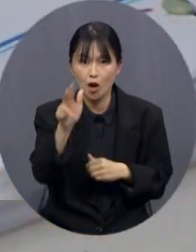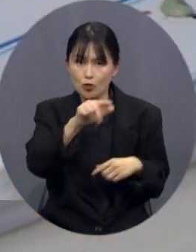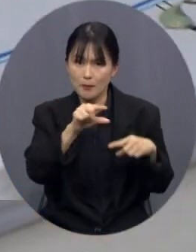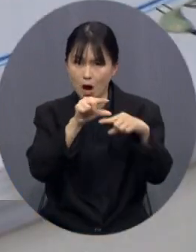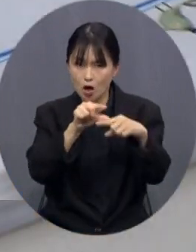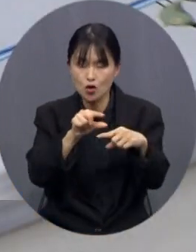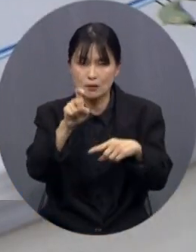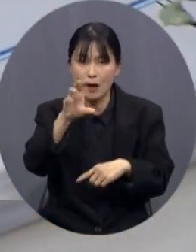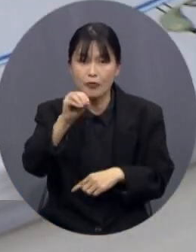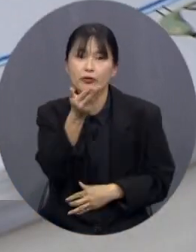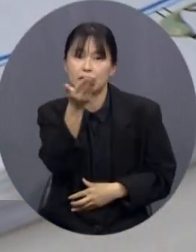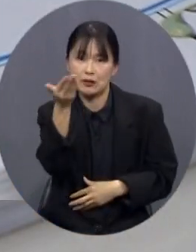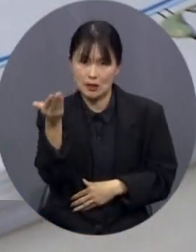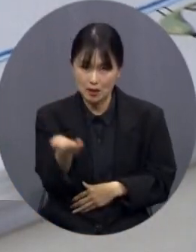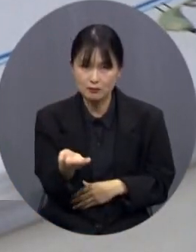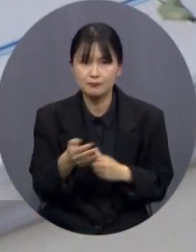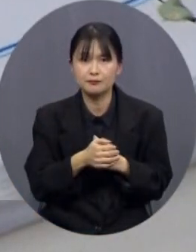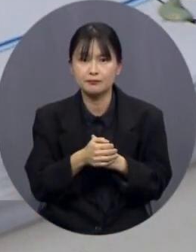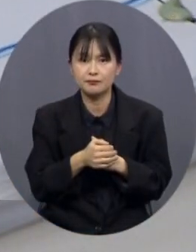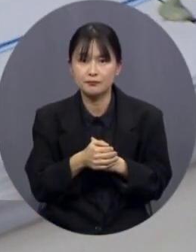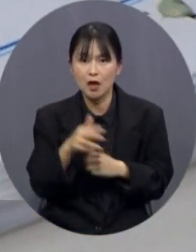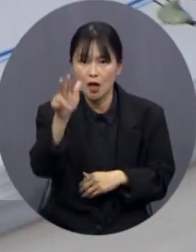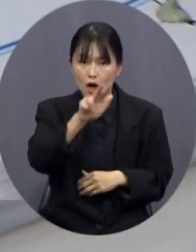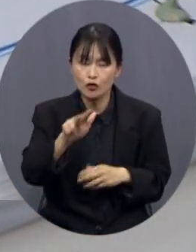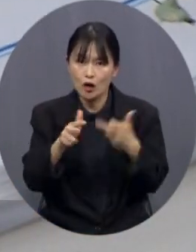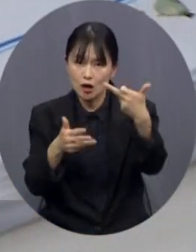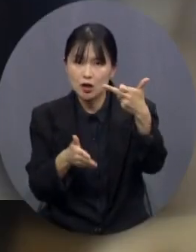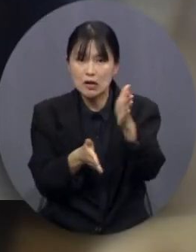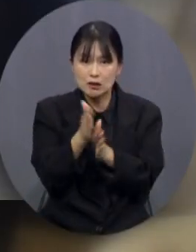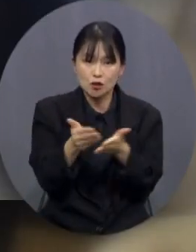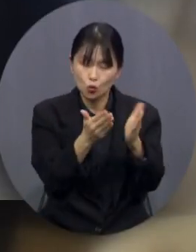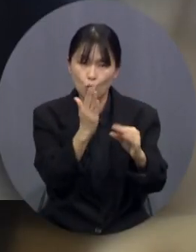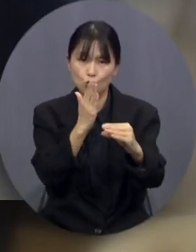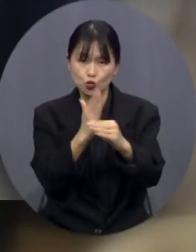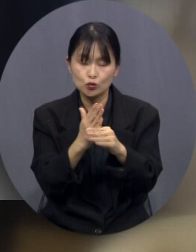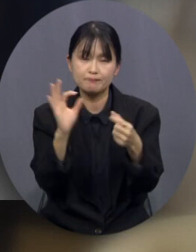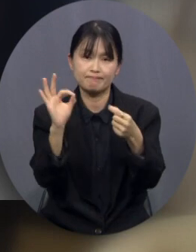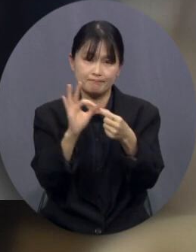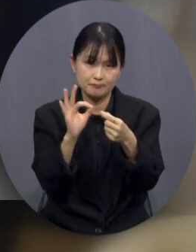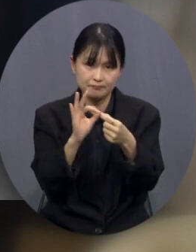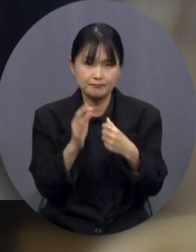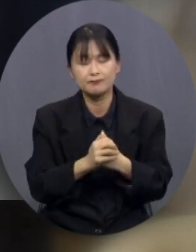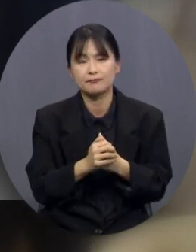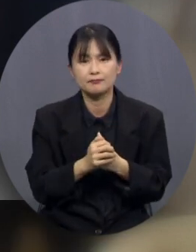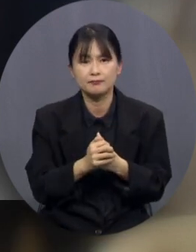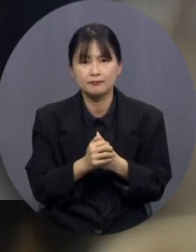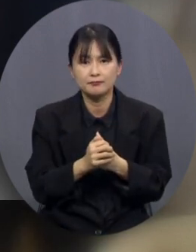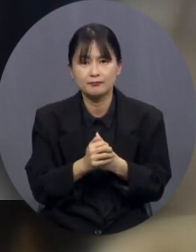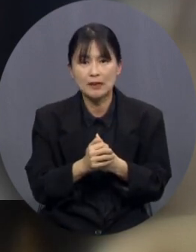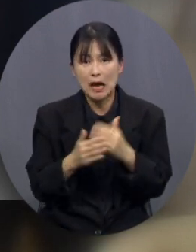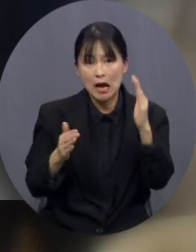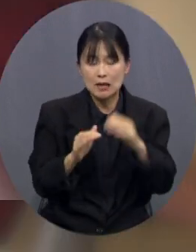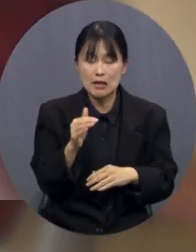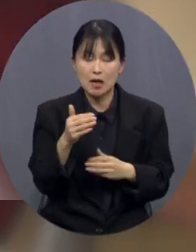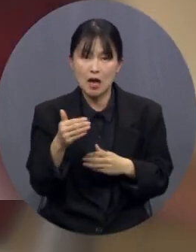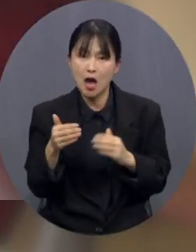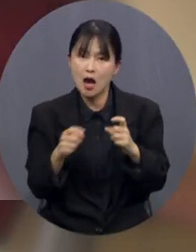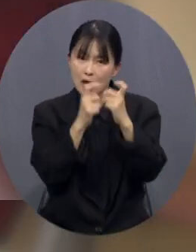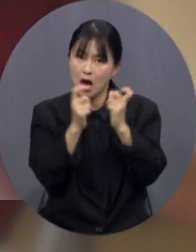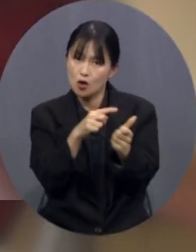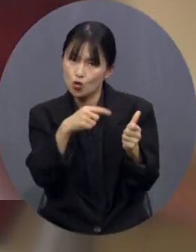평균보다 10만 원 정도 적었고 전국 17개 시도 가운데 열 번째였습니다 제주지역 학생의 사교육